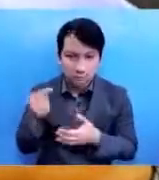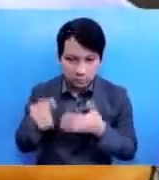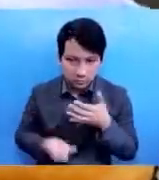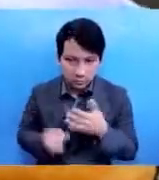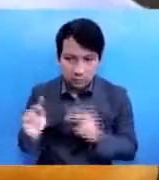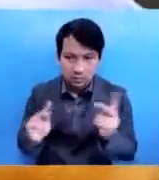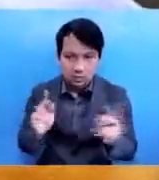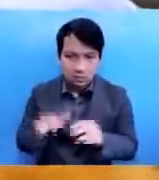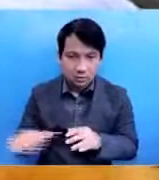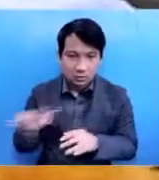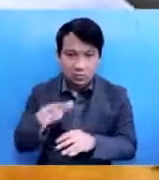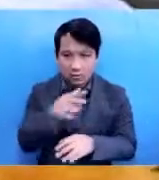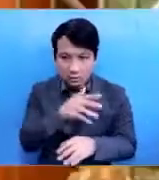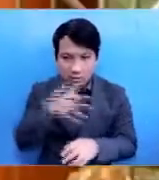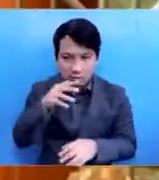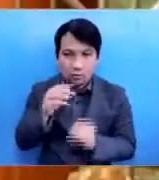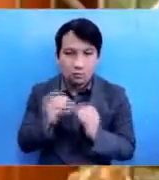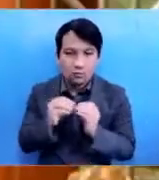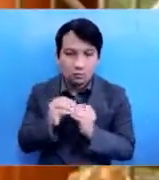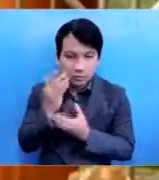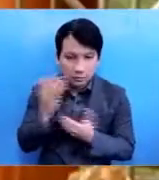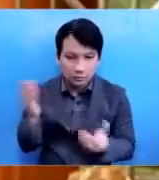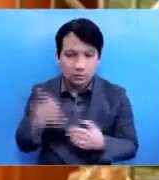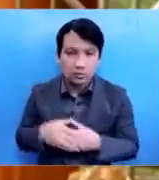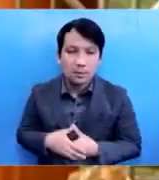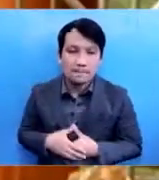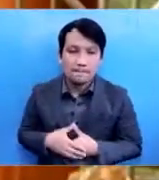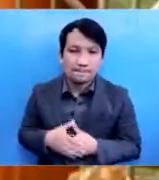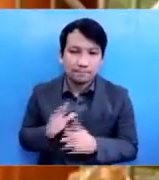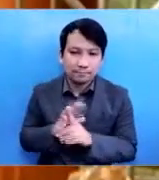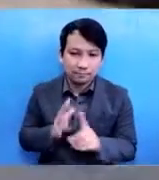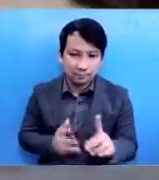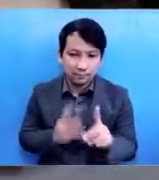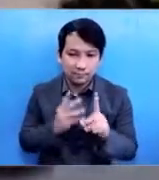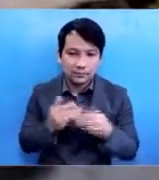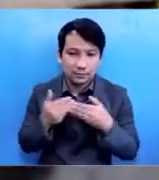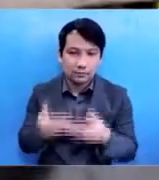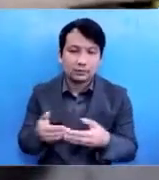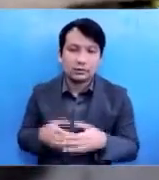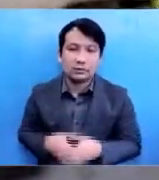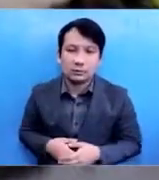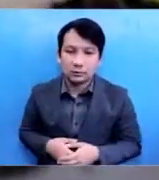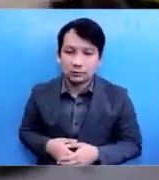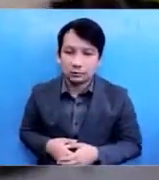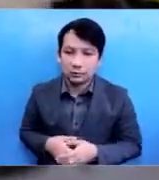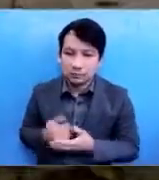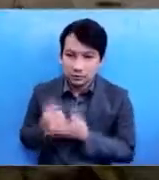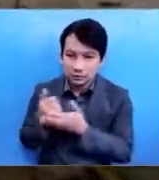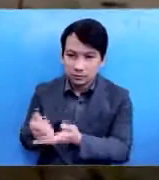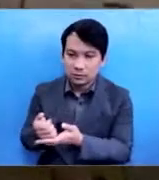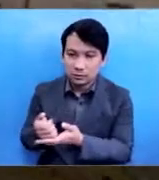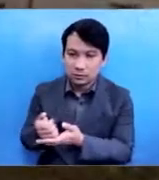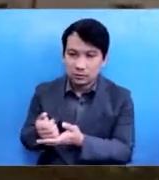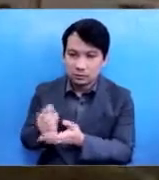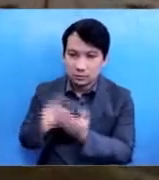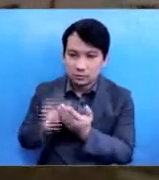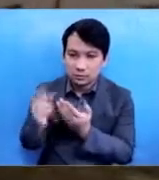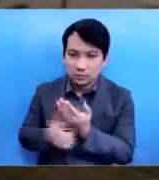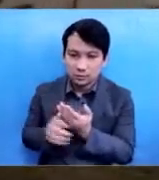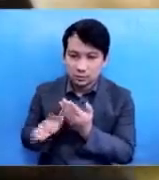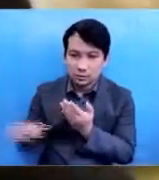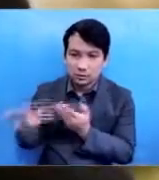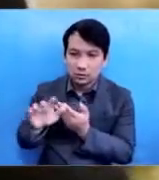into agriculture in order for our population to be sustained. Natutulungan din ng proyektong ito ang ilan nating